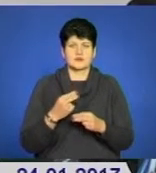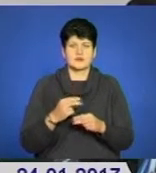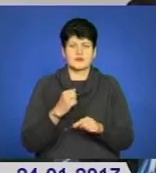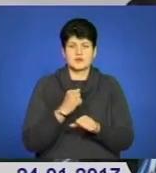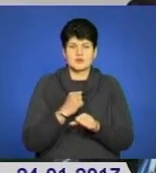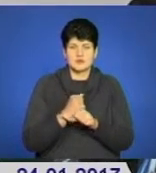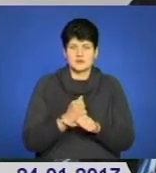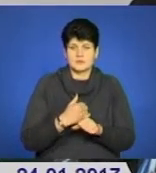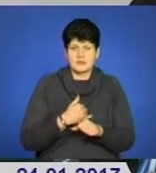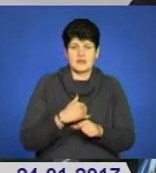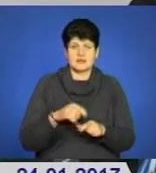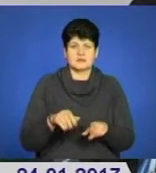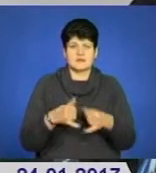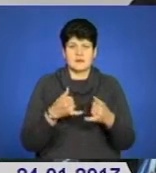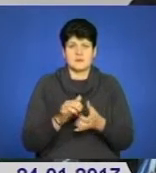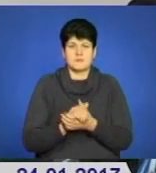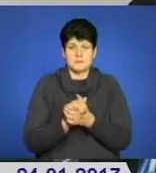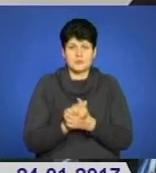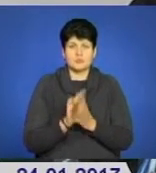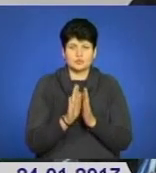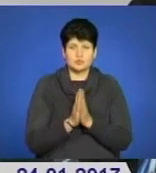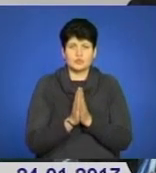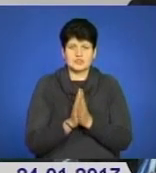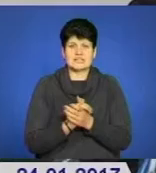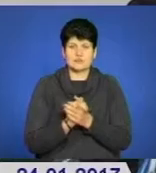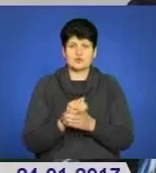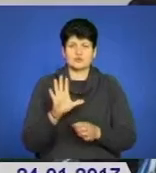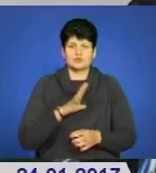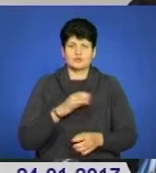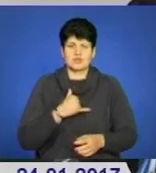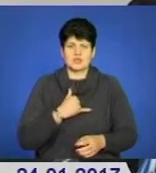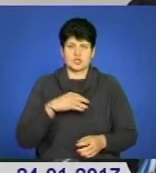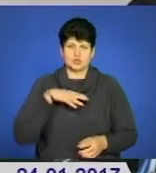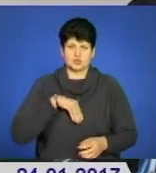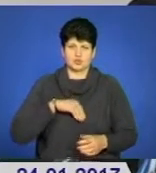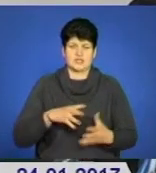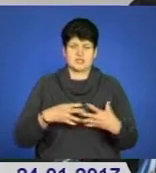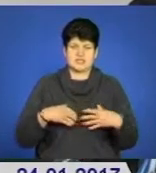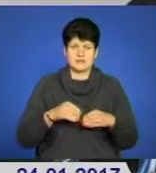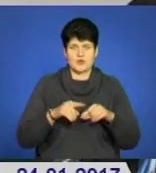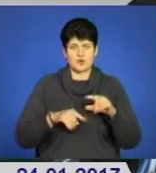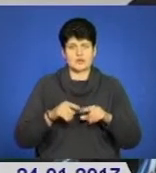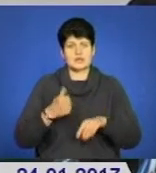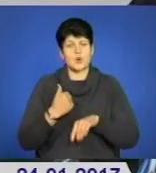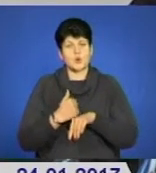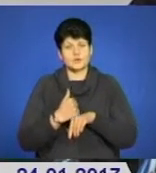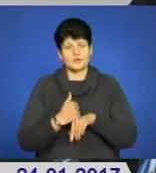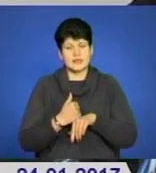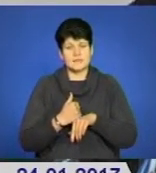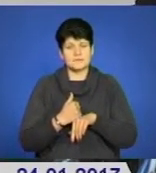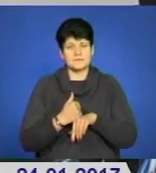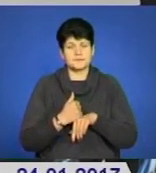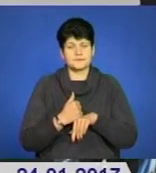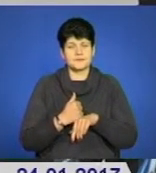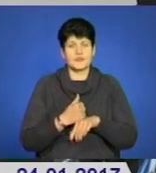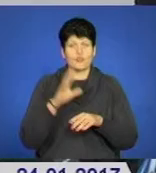миру». Тому і цього миру будемо просити, аби він був у наших душах, в наших сім'ях, в наших родинах, а найголовніше тоді відносно